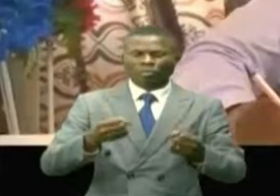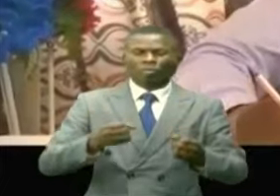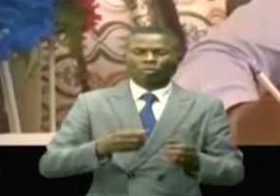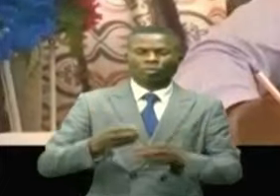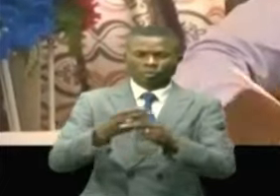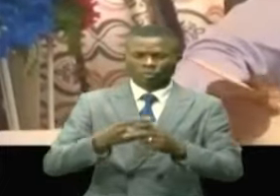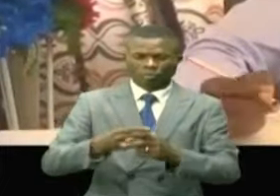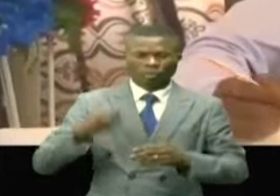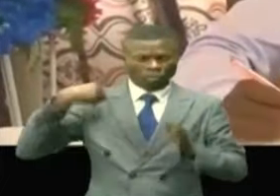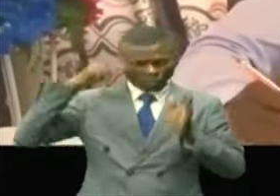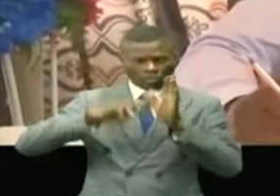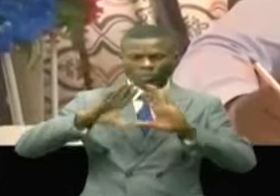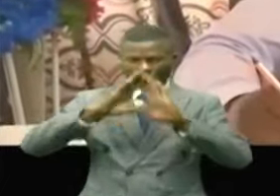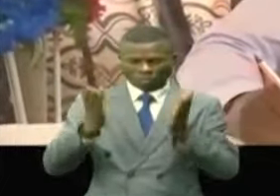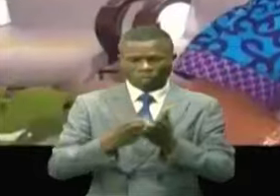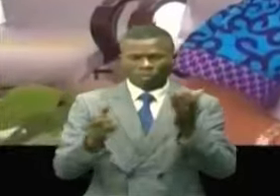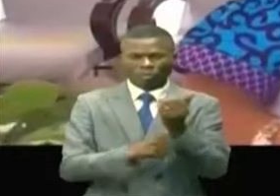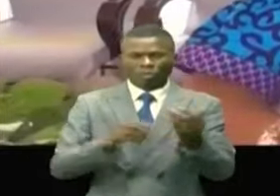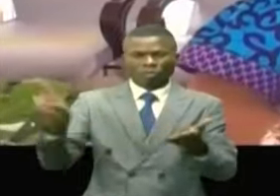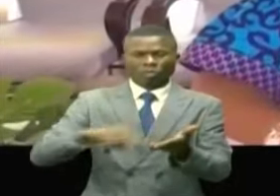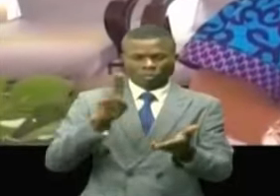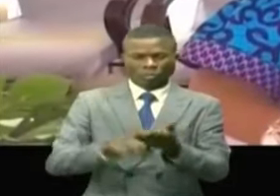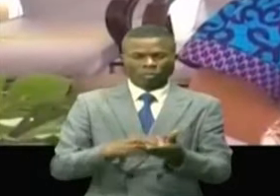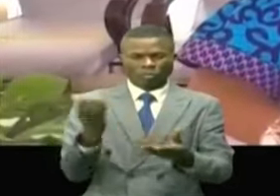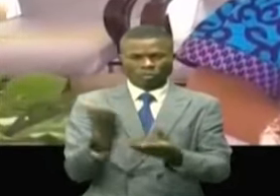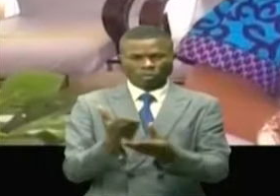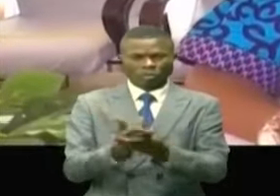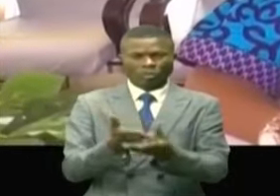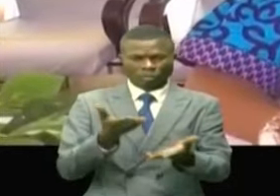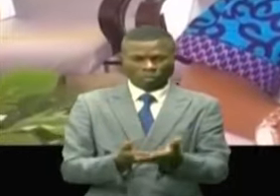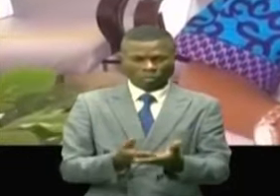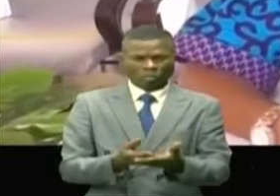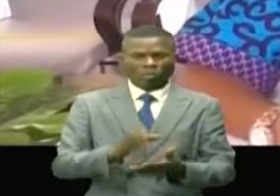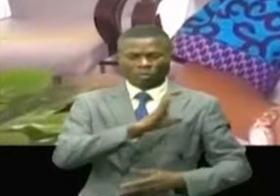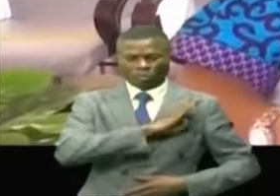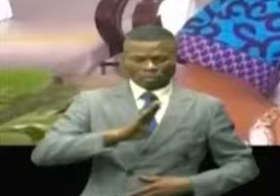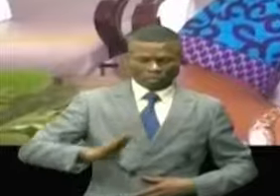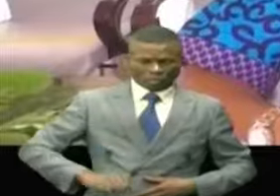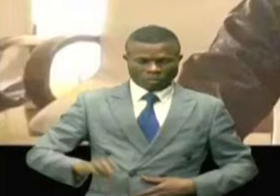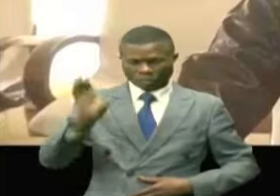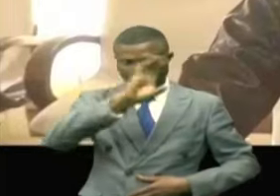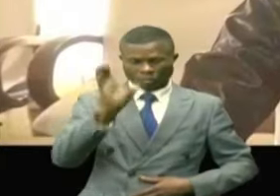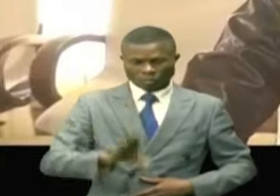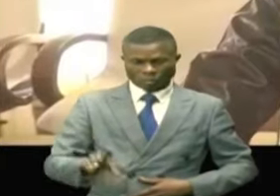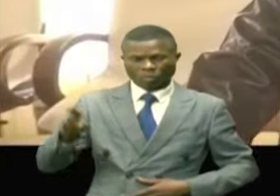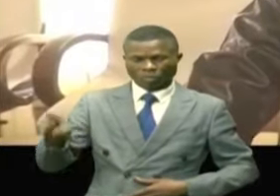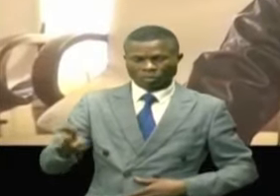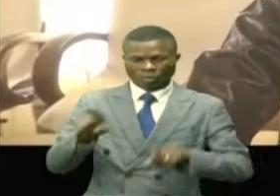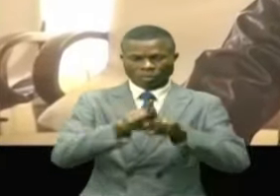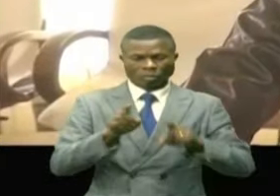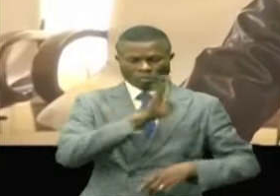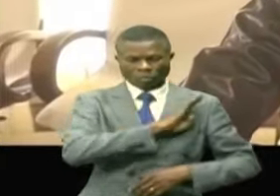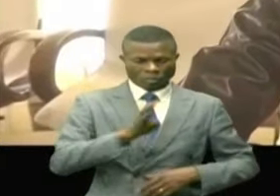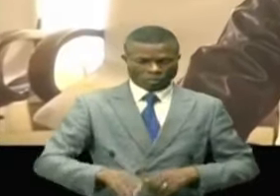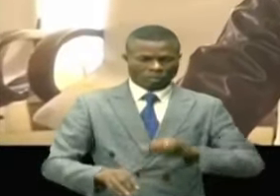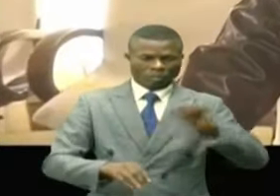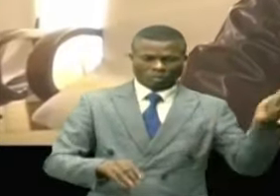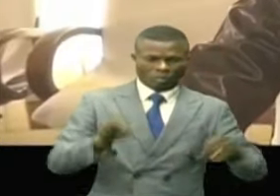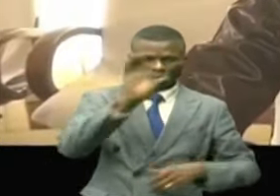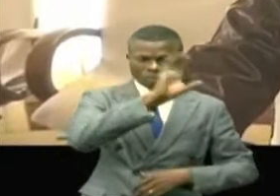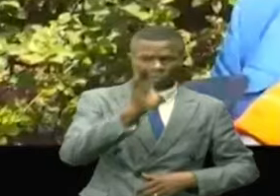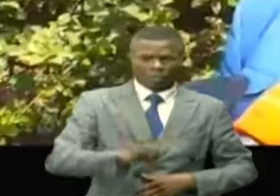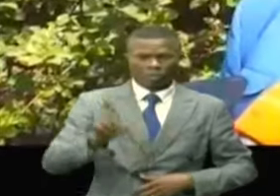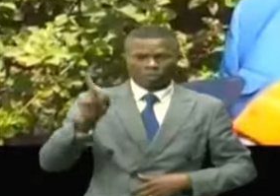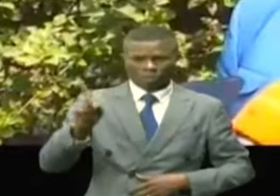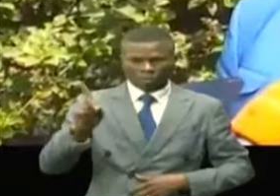tout le monde a signé sur le PV donc est le bourgouestre de la commune de chitourou et le bourgouestre de la commune de likassi